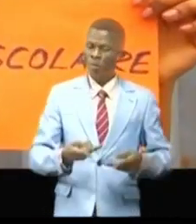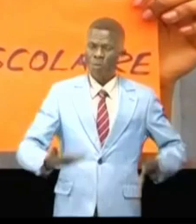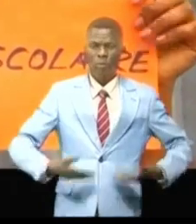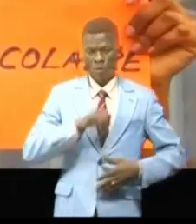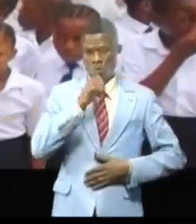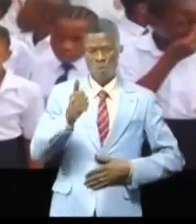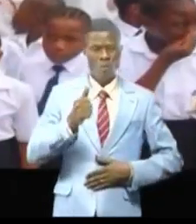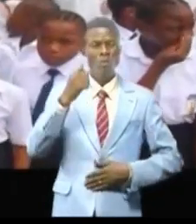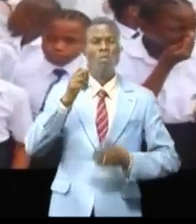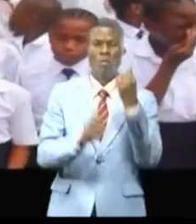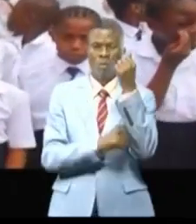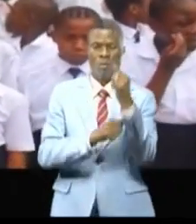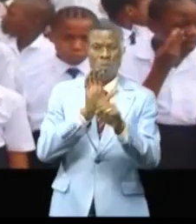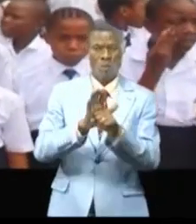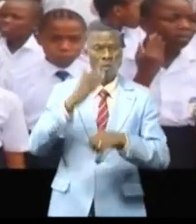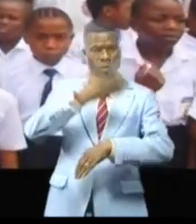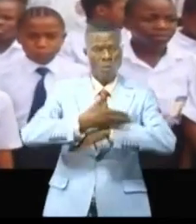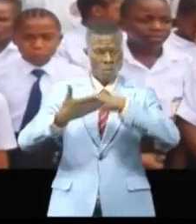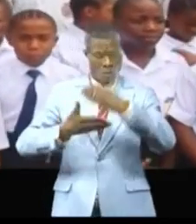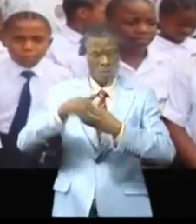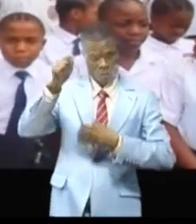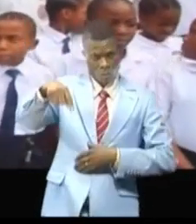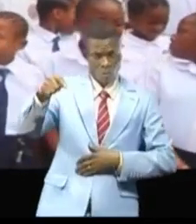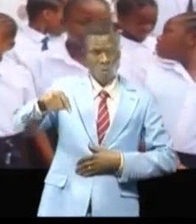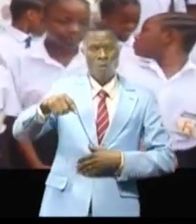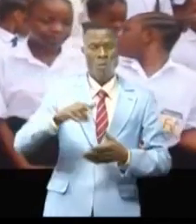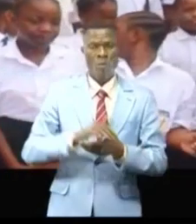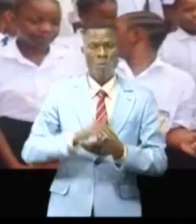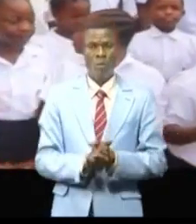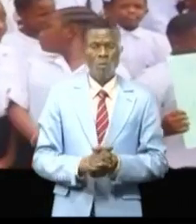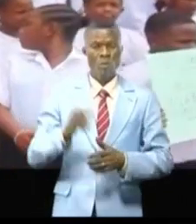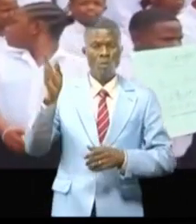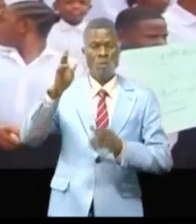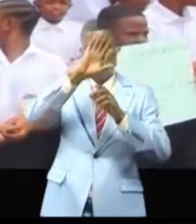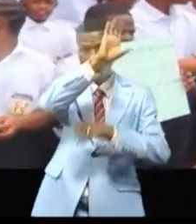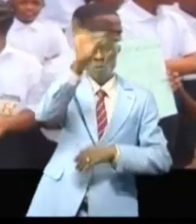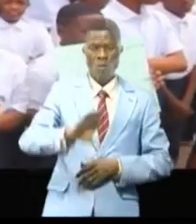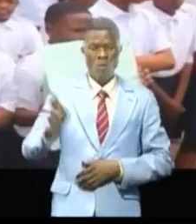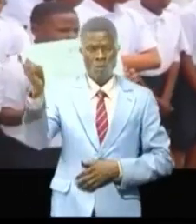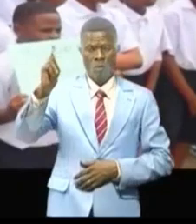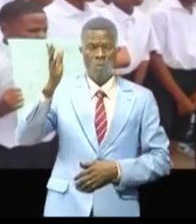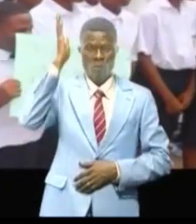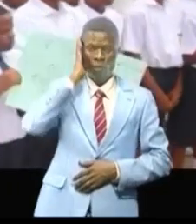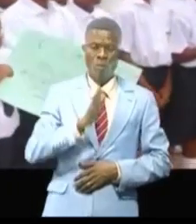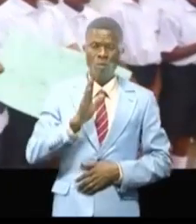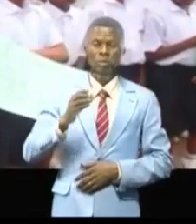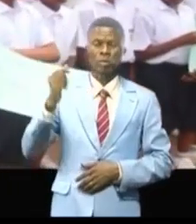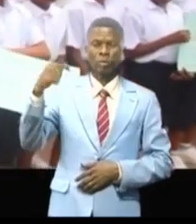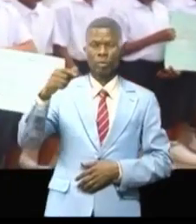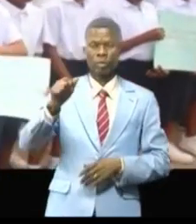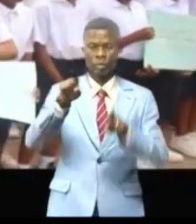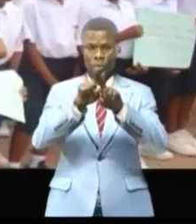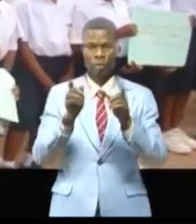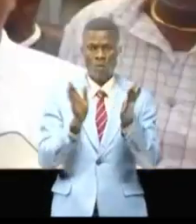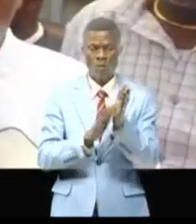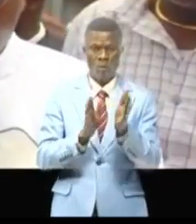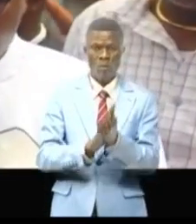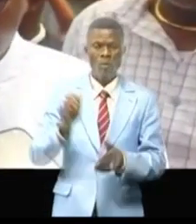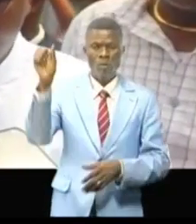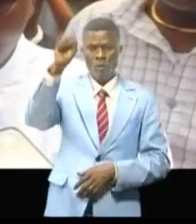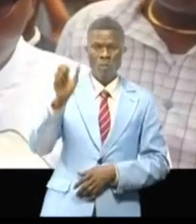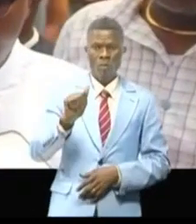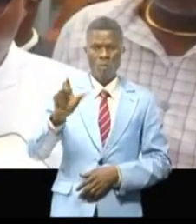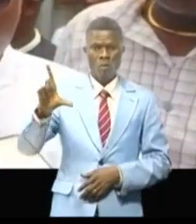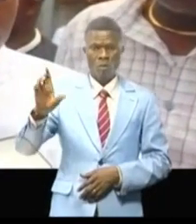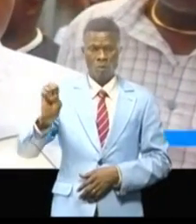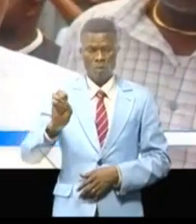devenu récurrent dans les concessions de religieux telles qu'à Kintambo, à l'école Saint-Georges et à l'école de la Salle. Nous avons eu à écrire,